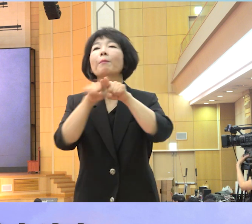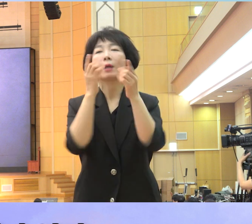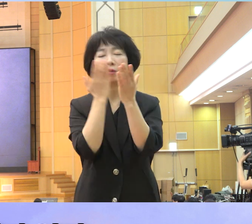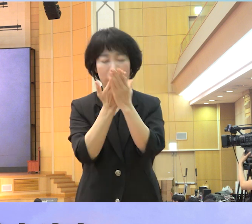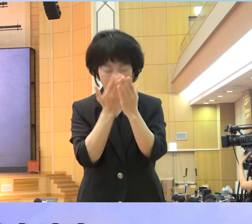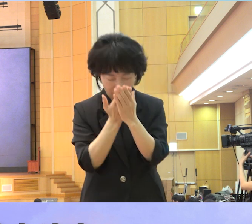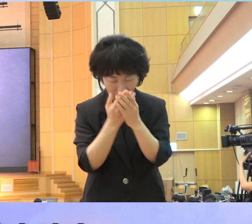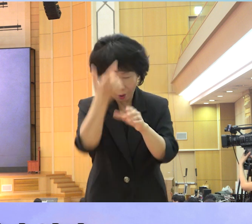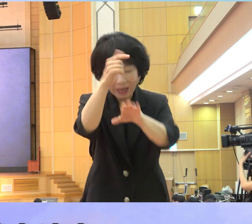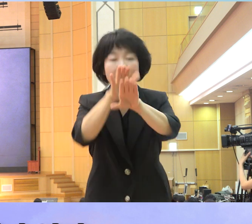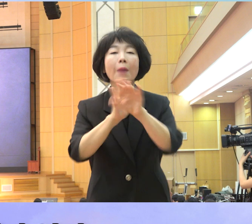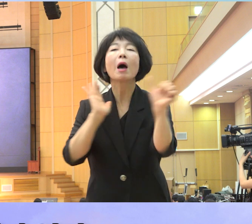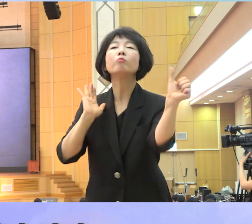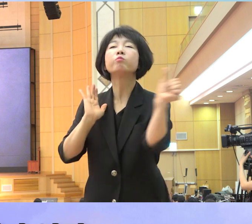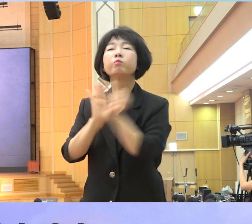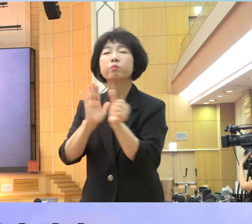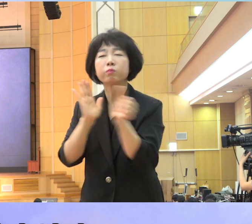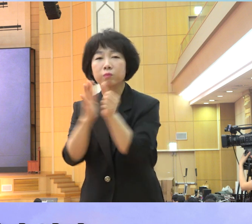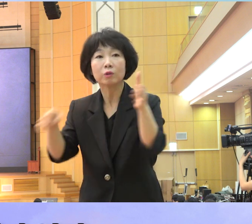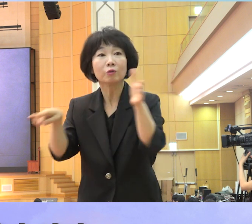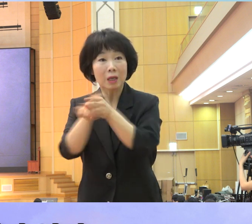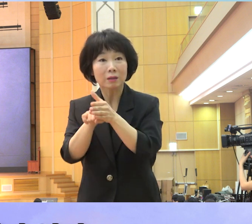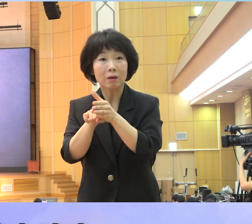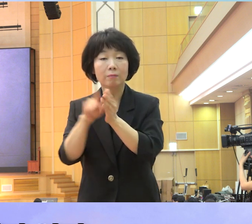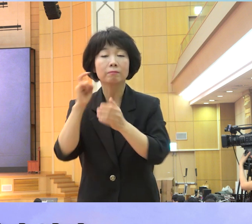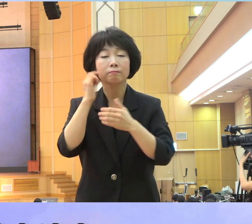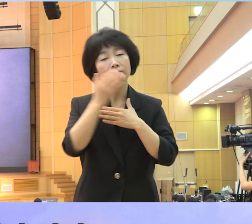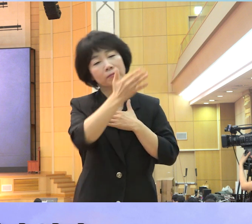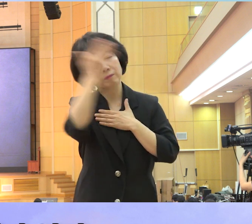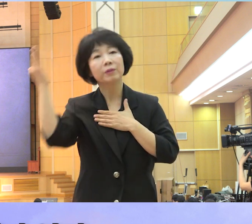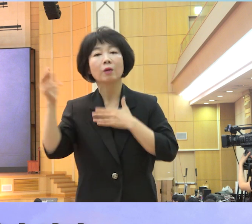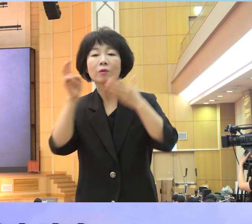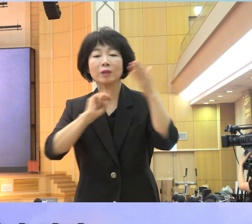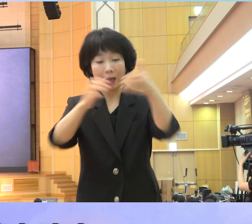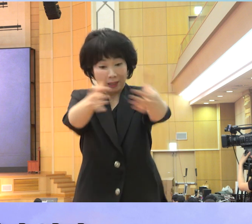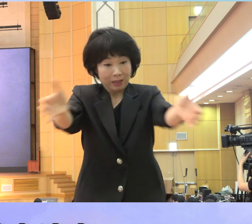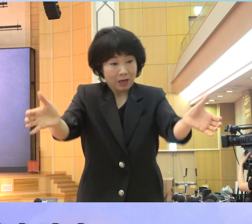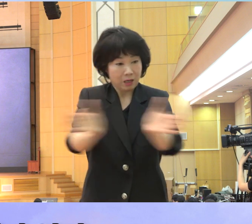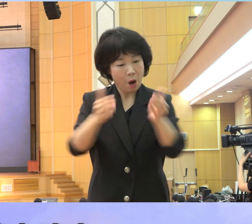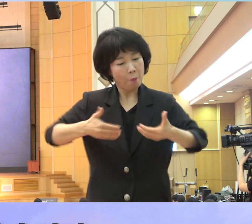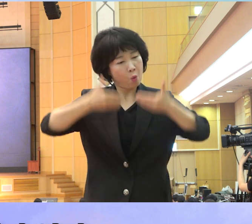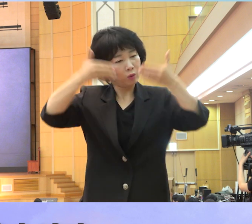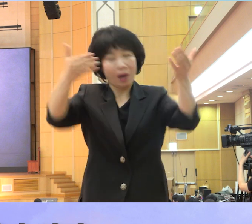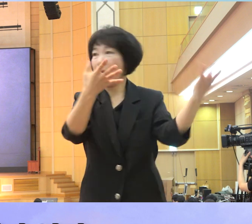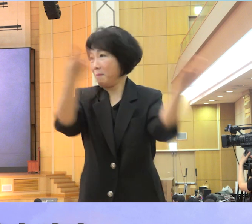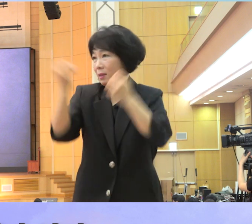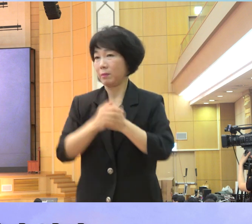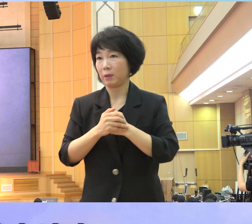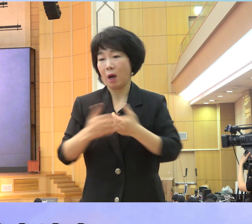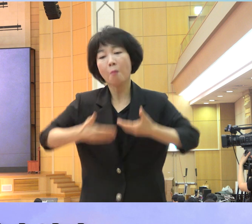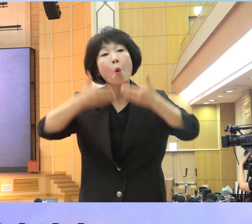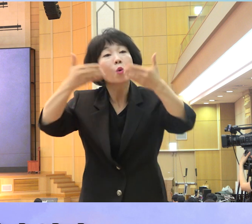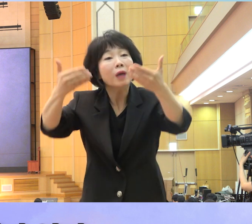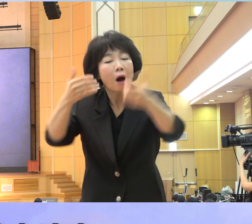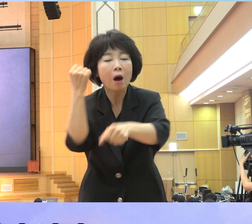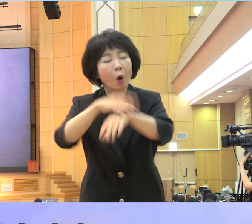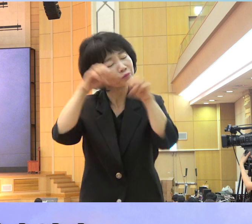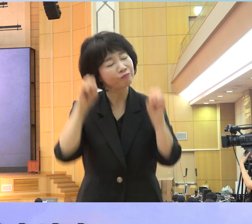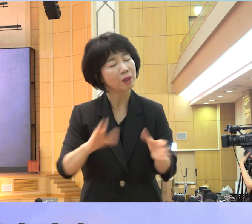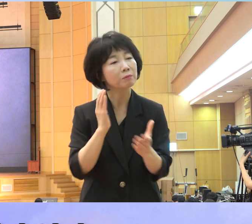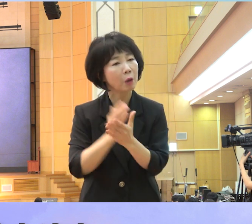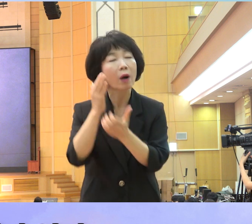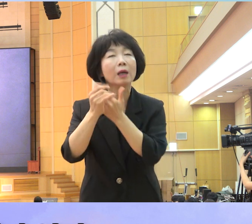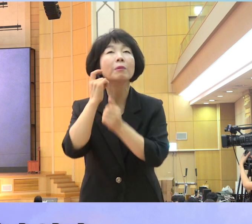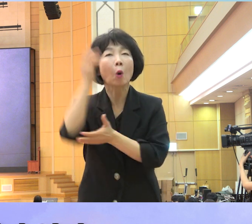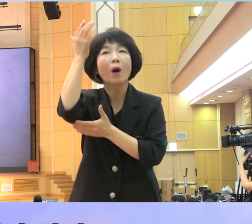주시옵소서. 이 예배를 돕기 위하여 귀한 아름다운 자들이 봉사하며 헌신하고 있습니다. 그 헌신이 헛되지 않고